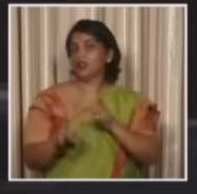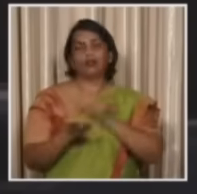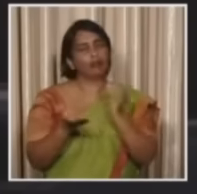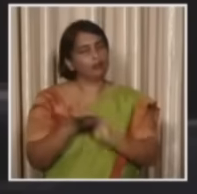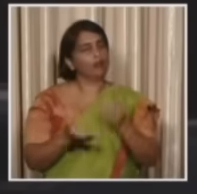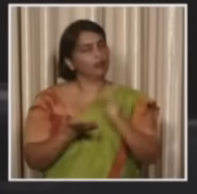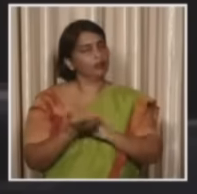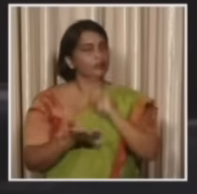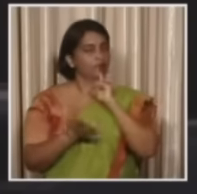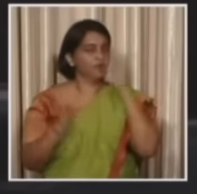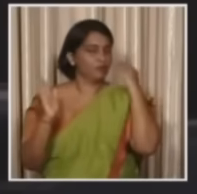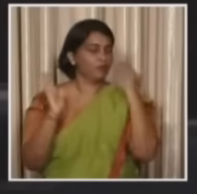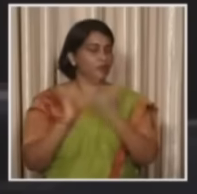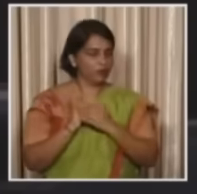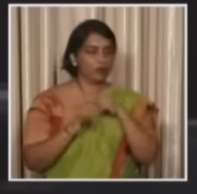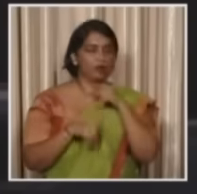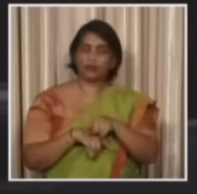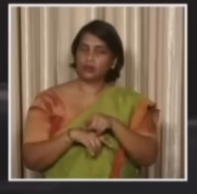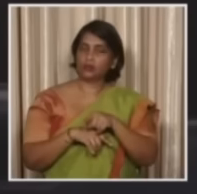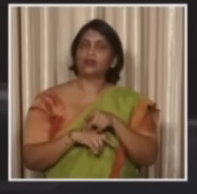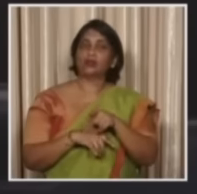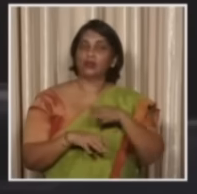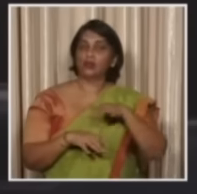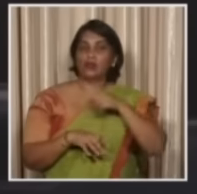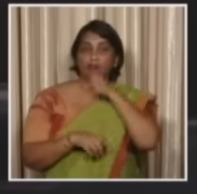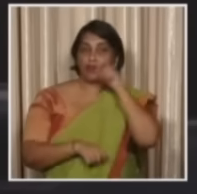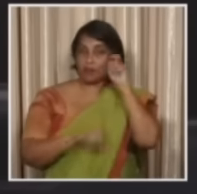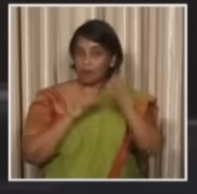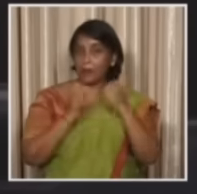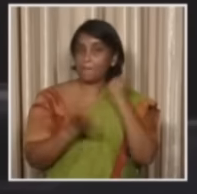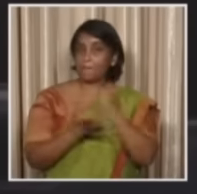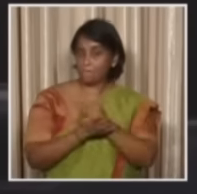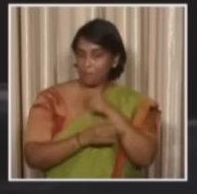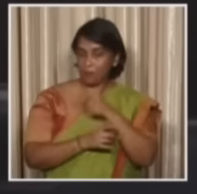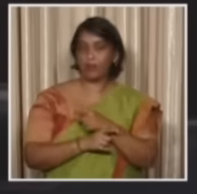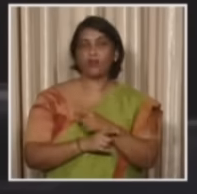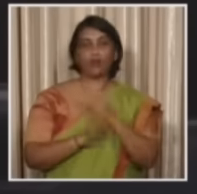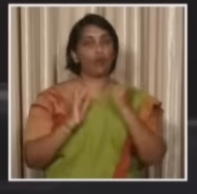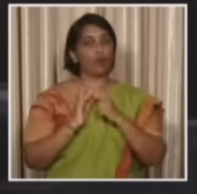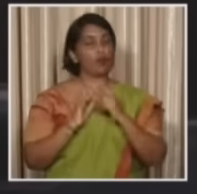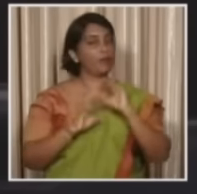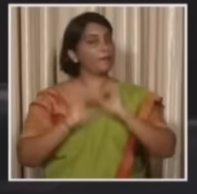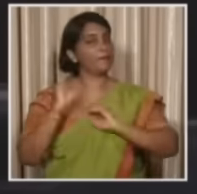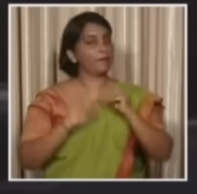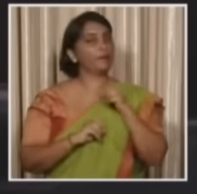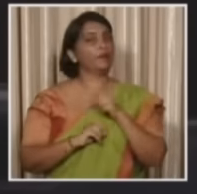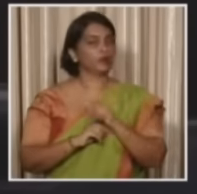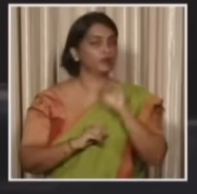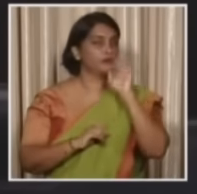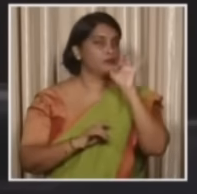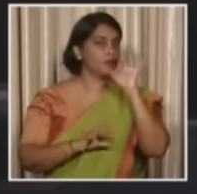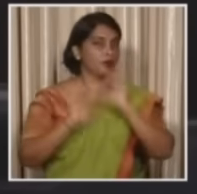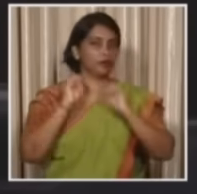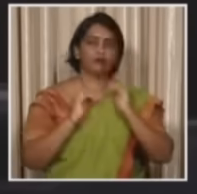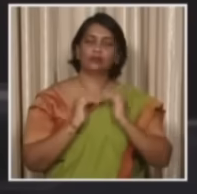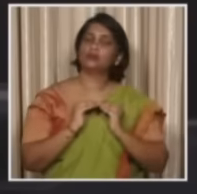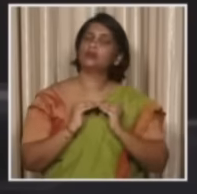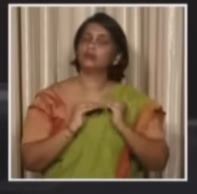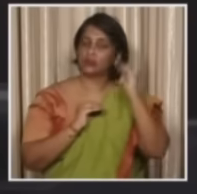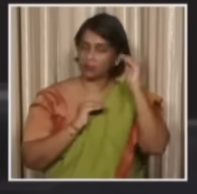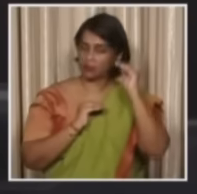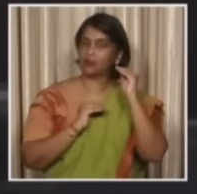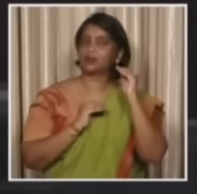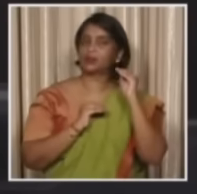නැවතත් කියනවා, අවධාරණය කරනවා මේ ජ්‍යෙෂ්ඨ පුරවැසියන්ගේ බැංකුවල ඒ පොලි ප්‍රතිශතයේ 15%ට නගා සිටවන්